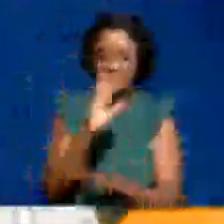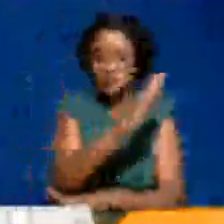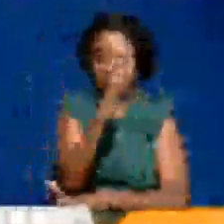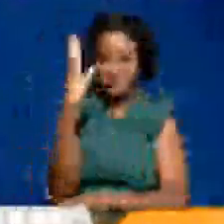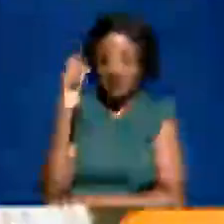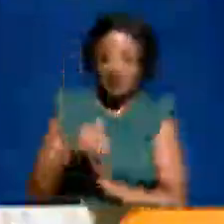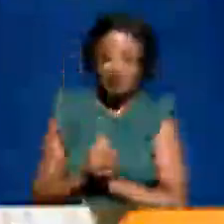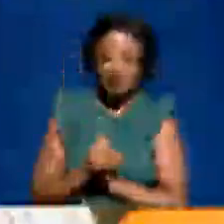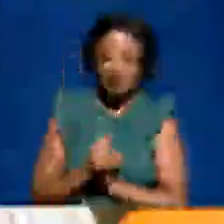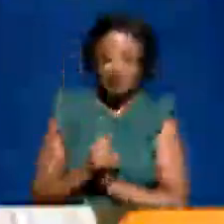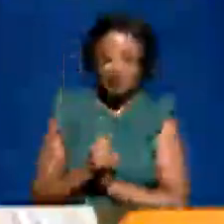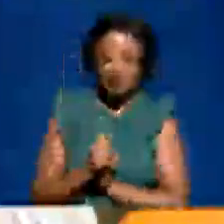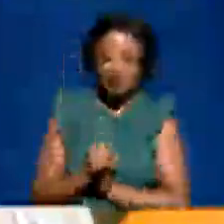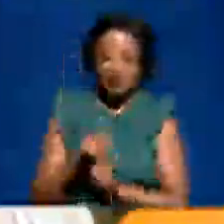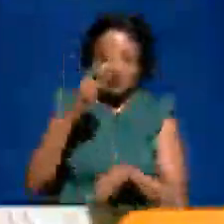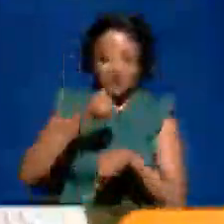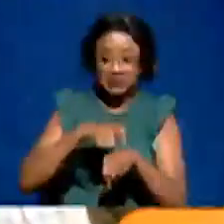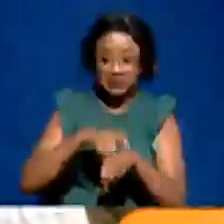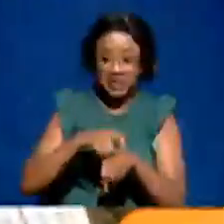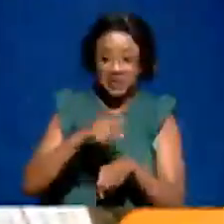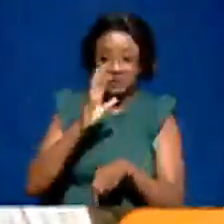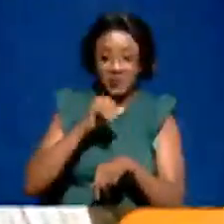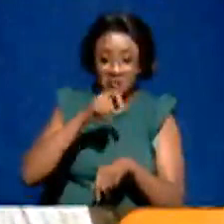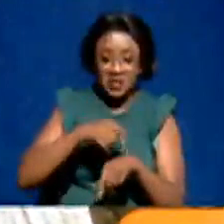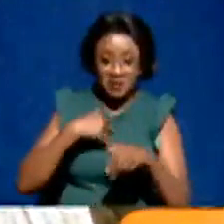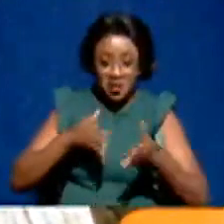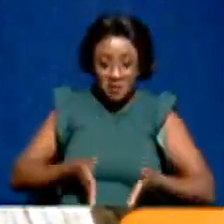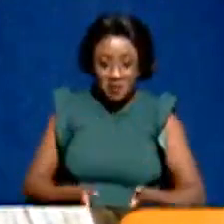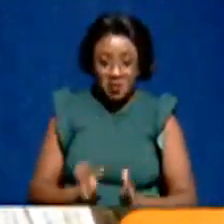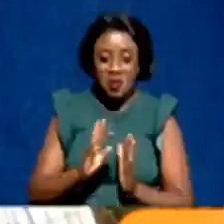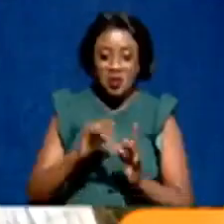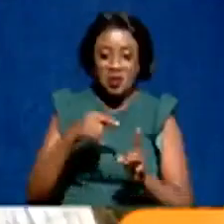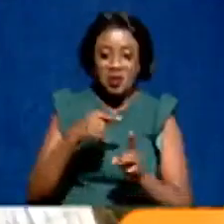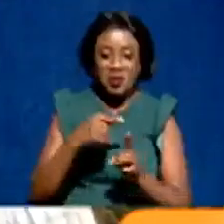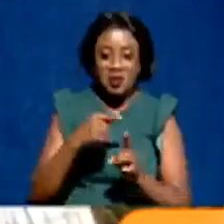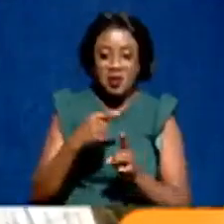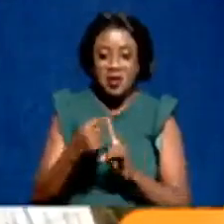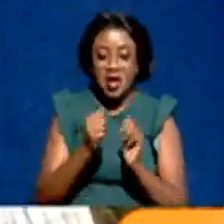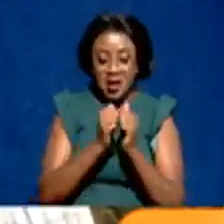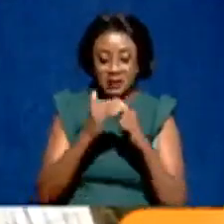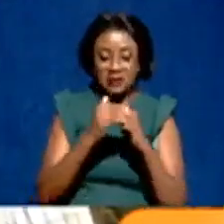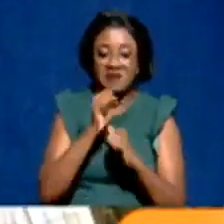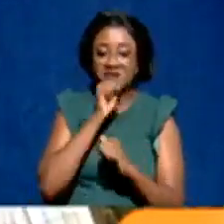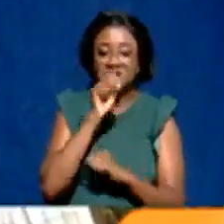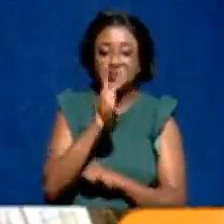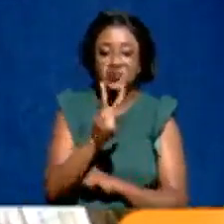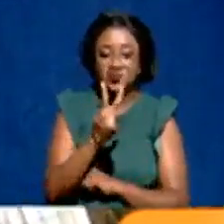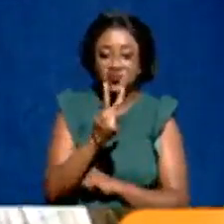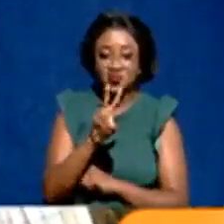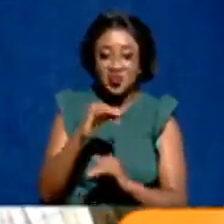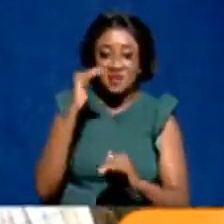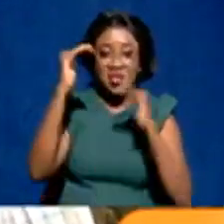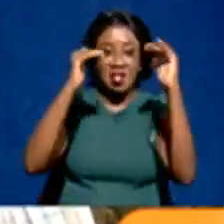Mimi mwenyewe nilipofungua macho kwa sababu kwa kuzaliwa nimezaliwa 1952. Nilipomachua kwenda primary school.